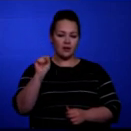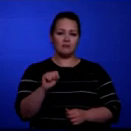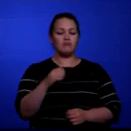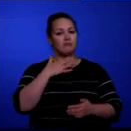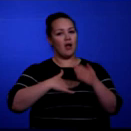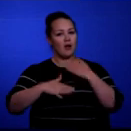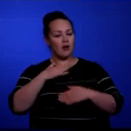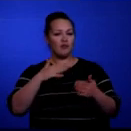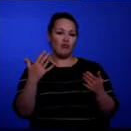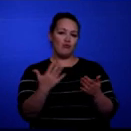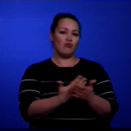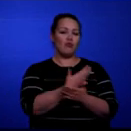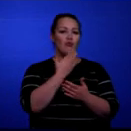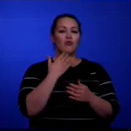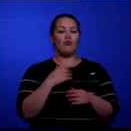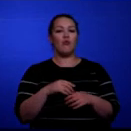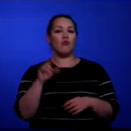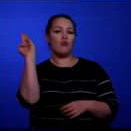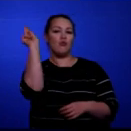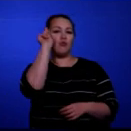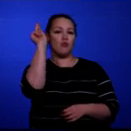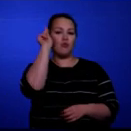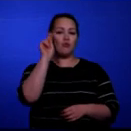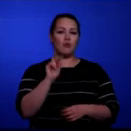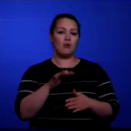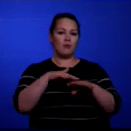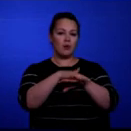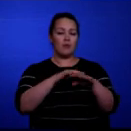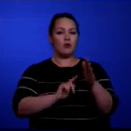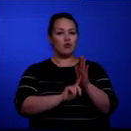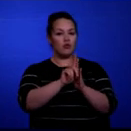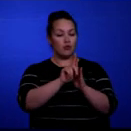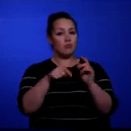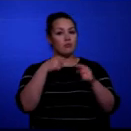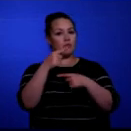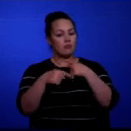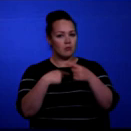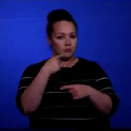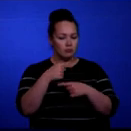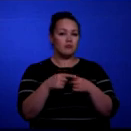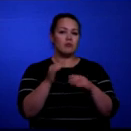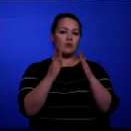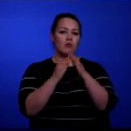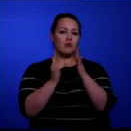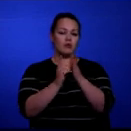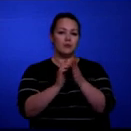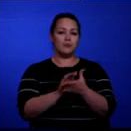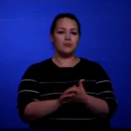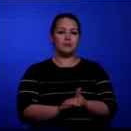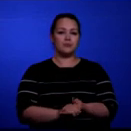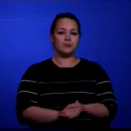проведем наши уроки начнём мы с математике ну и по традиции конечно с домашнего задания